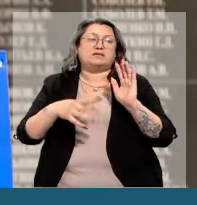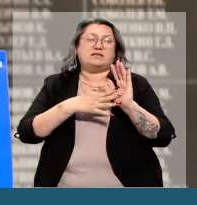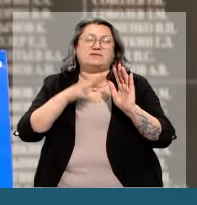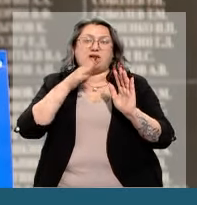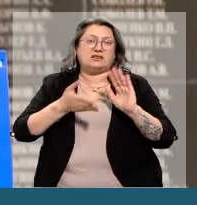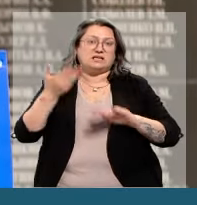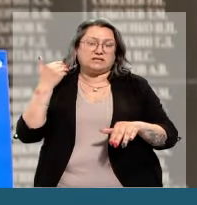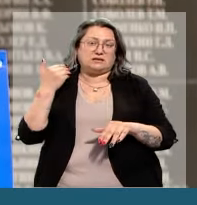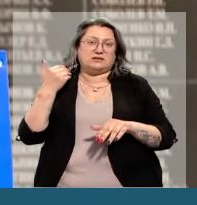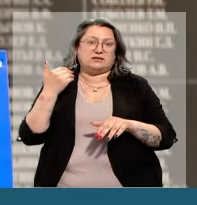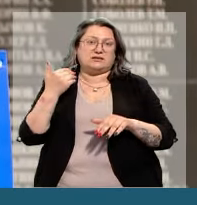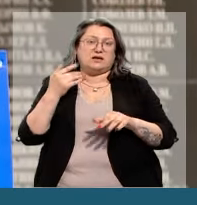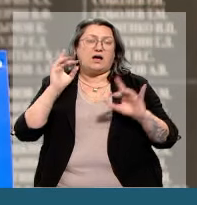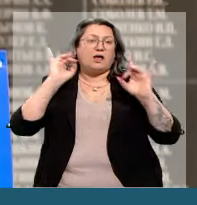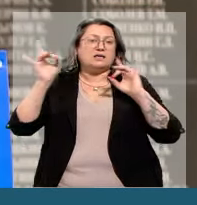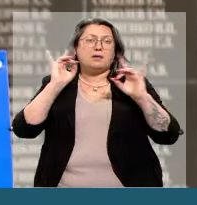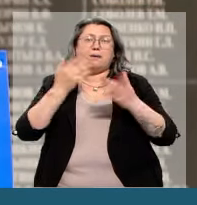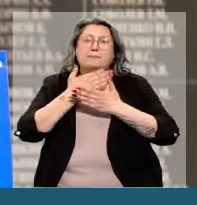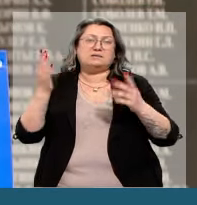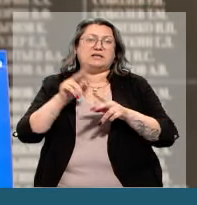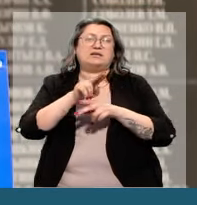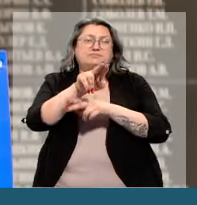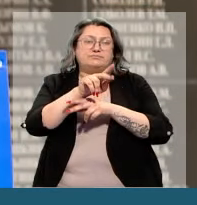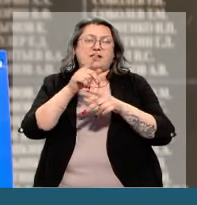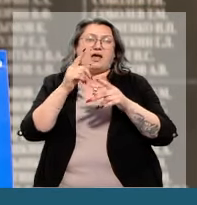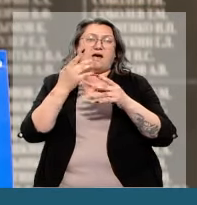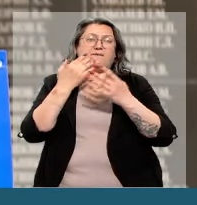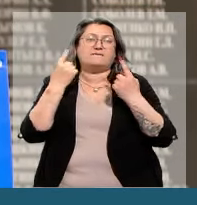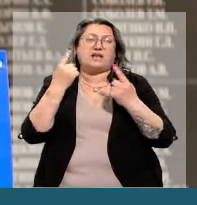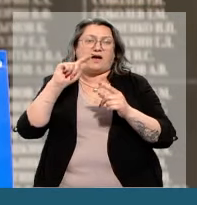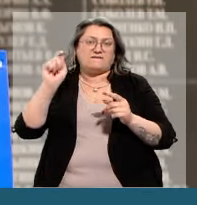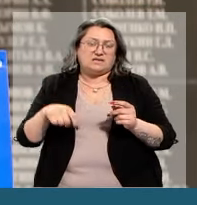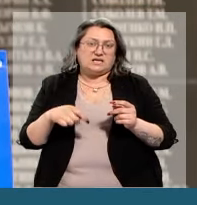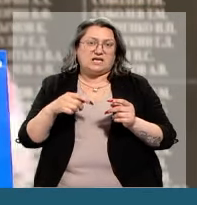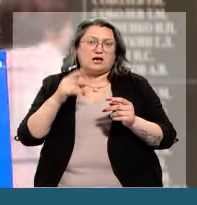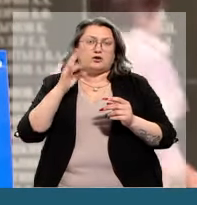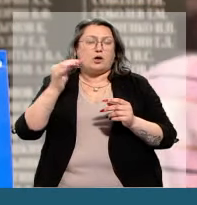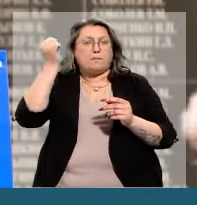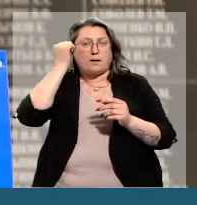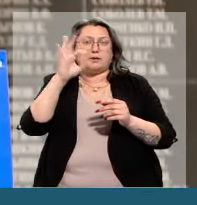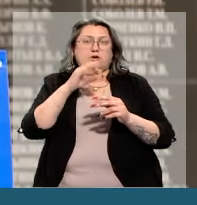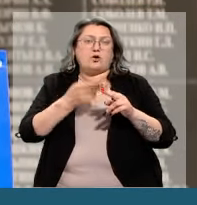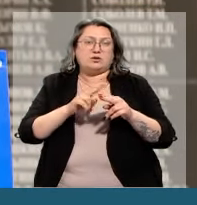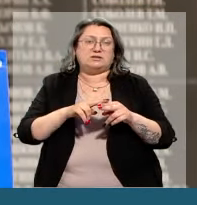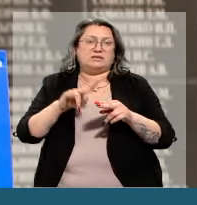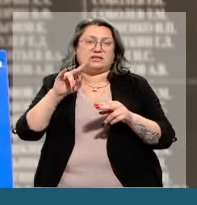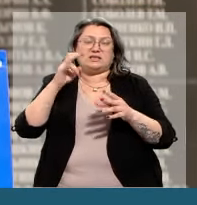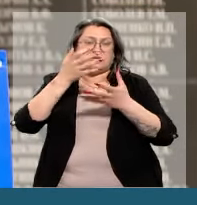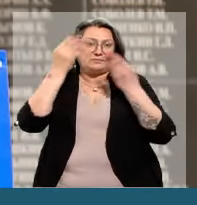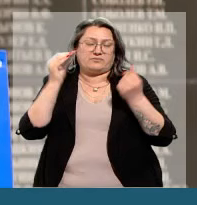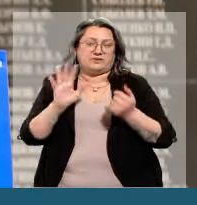79 лет назад отгремели последние залпы Великой Отечественной войны, но память о ней не